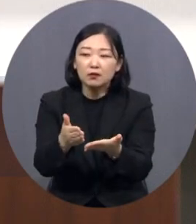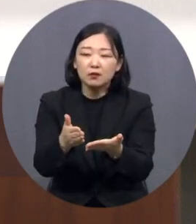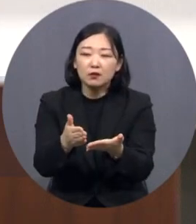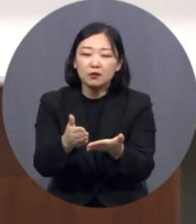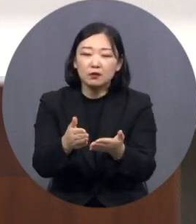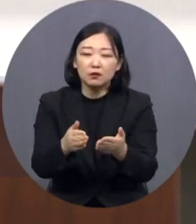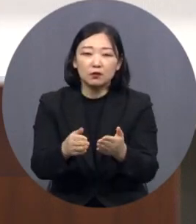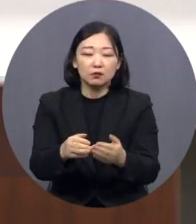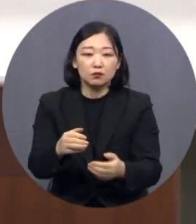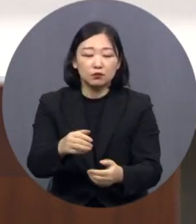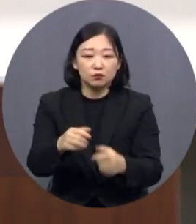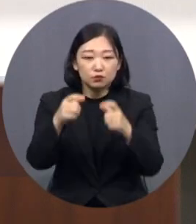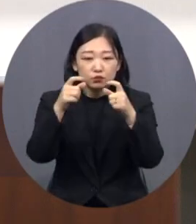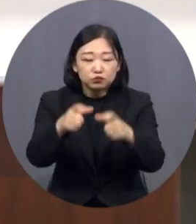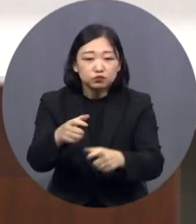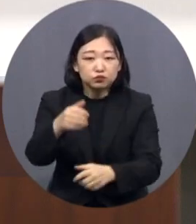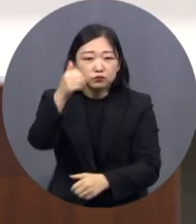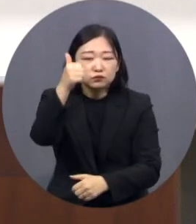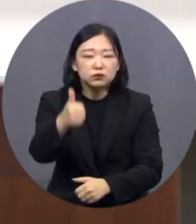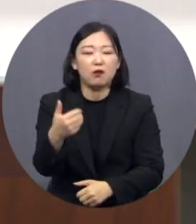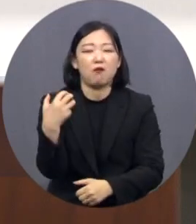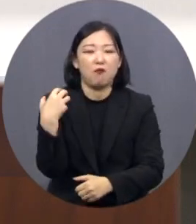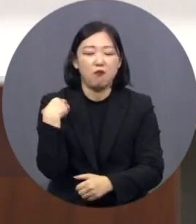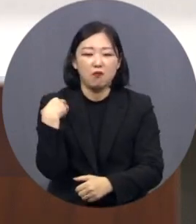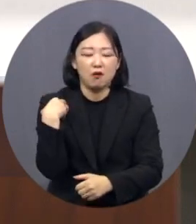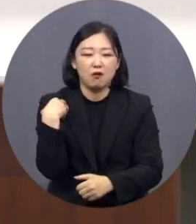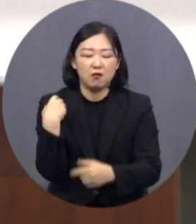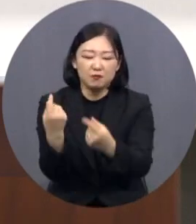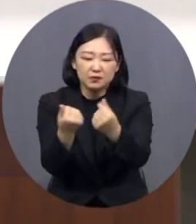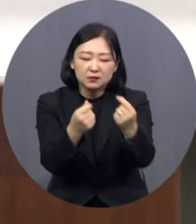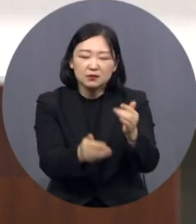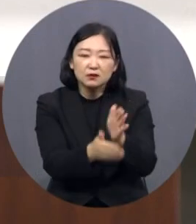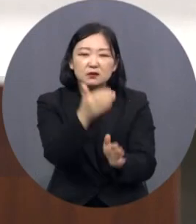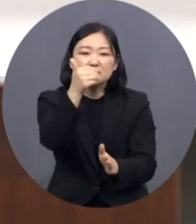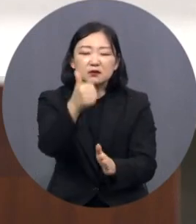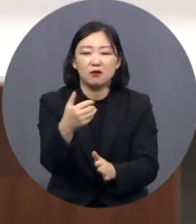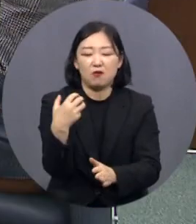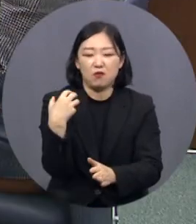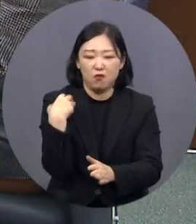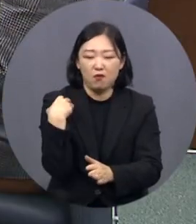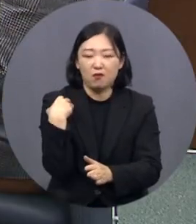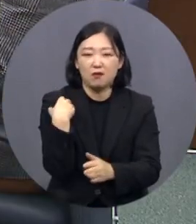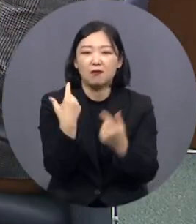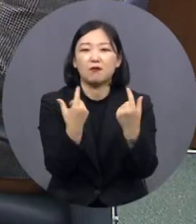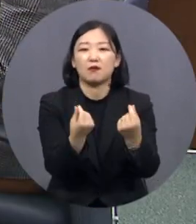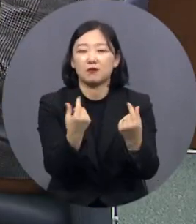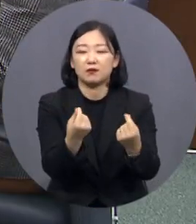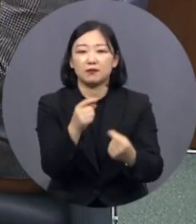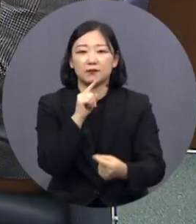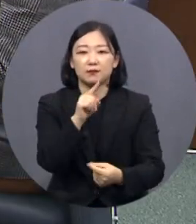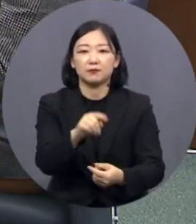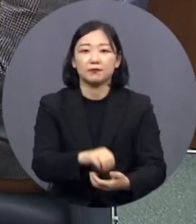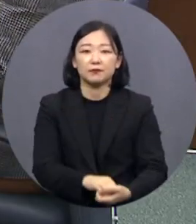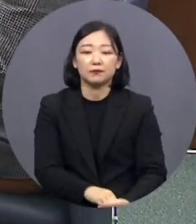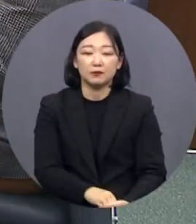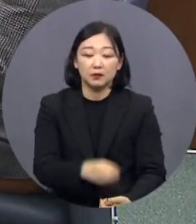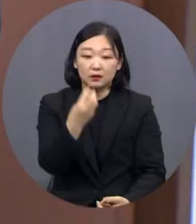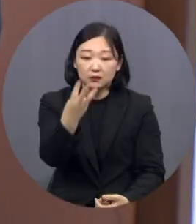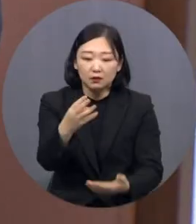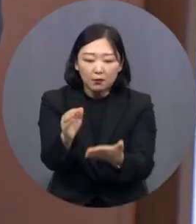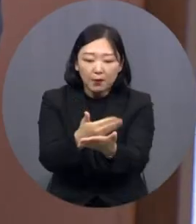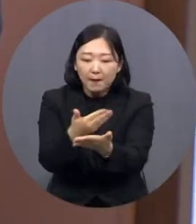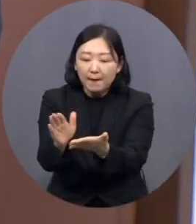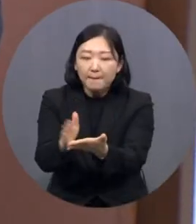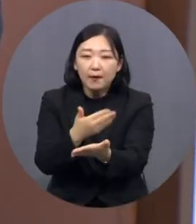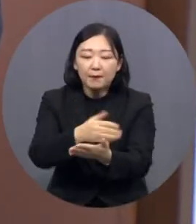구청장 역할에 불과한 시장이 될 수 있다. 이런 우려를 전하는데 행정구역을 3개로 나누면